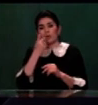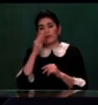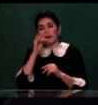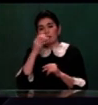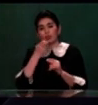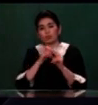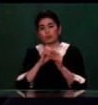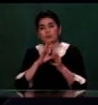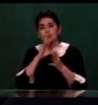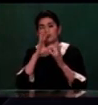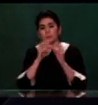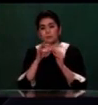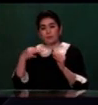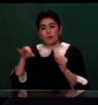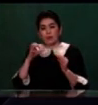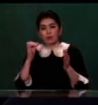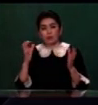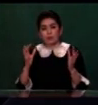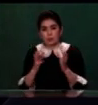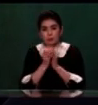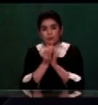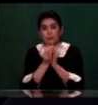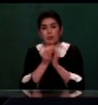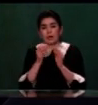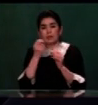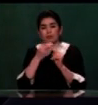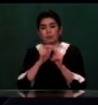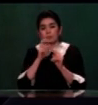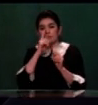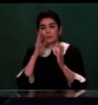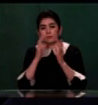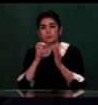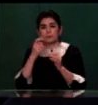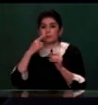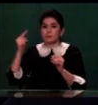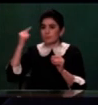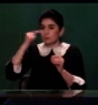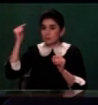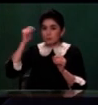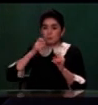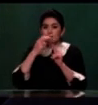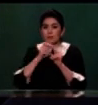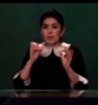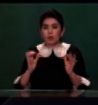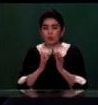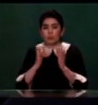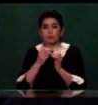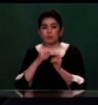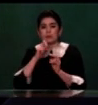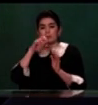yoki jildlarni yig'ish orqali ular hajmini keskin kamaytirib, tashqi ta'sirlardan himoyalash dasturlari. Demak,